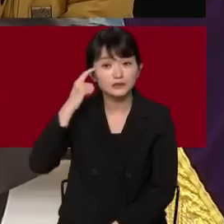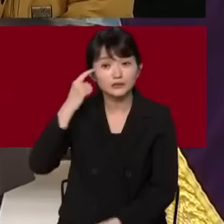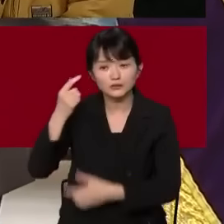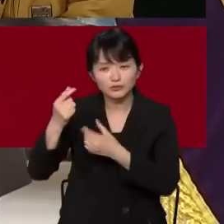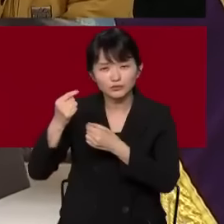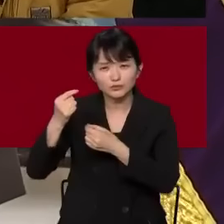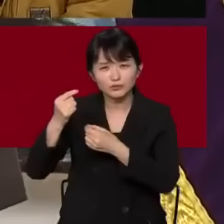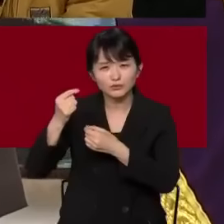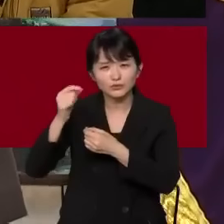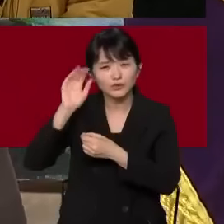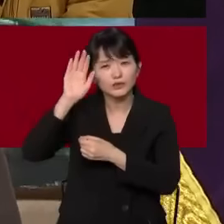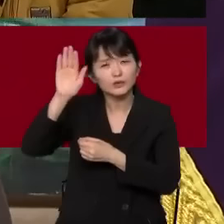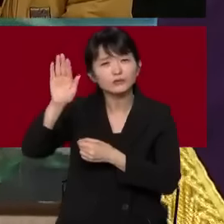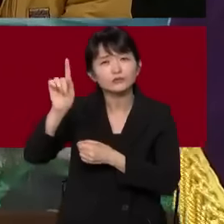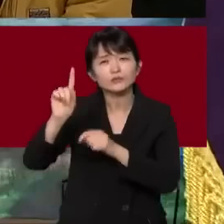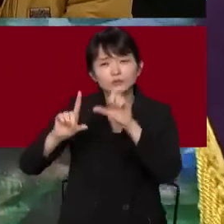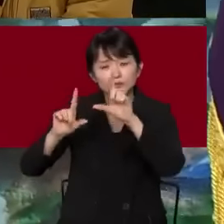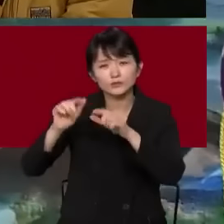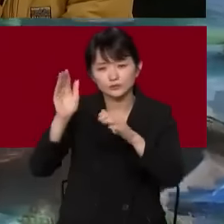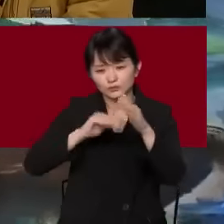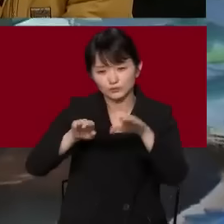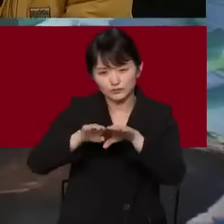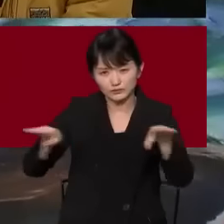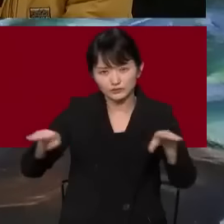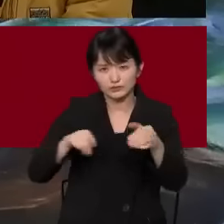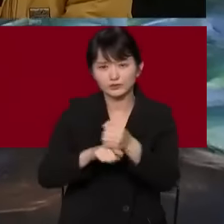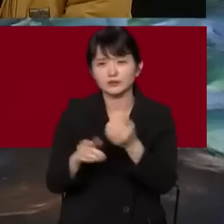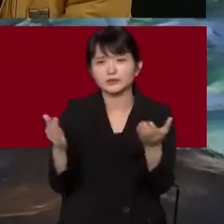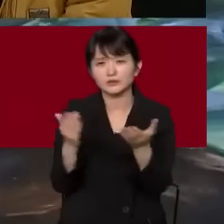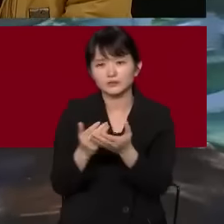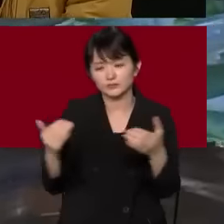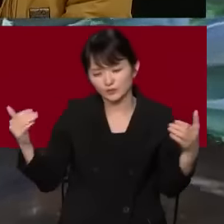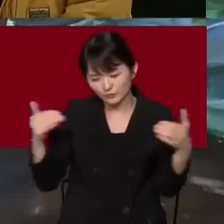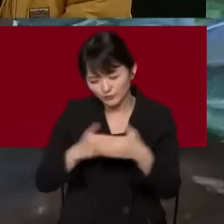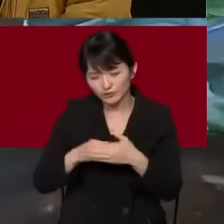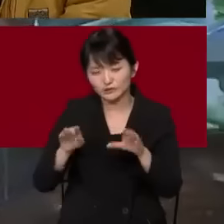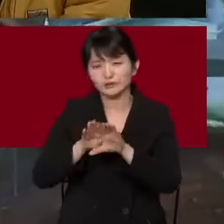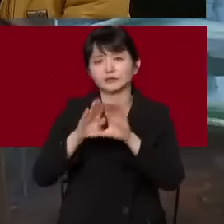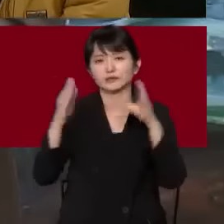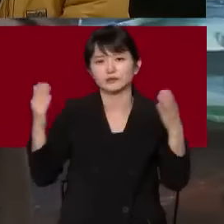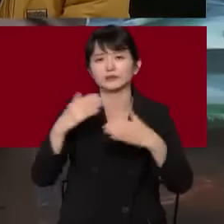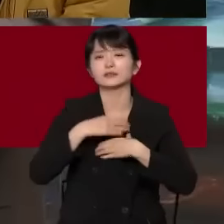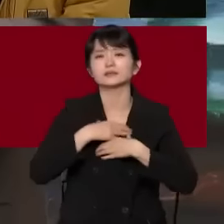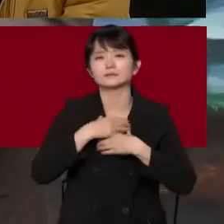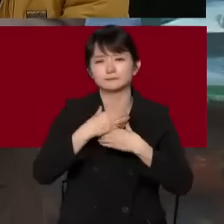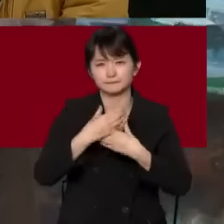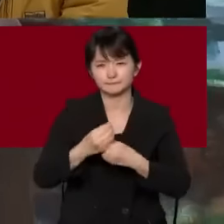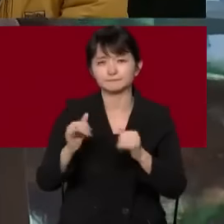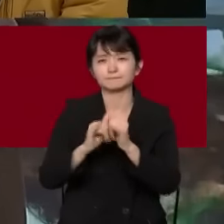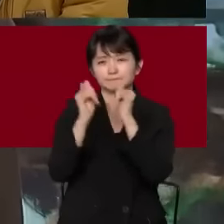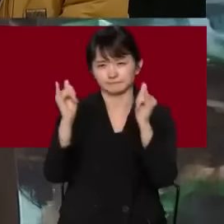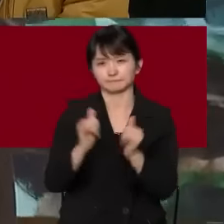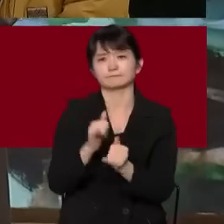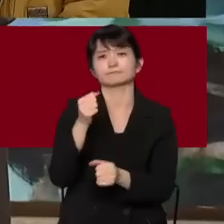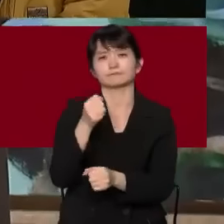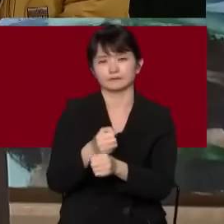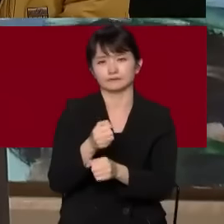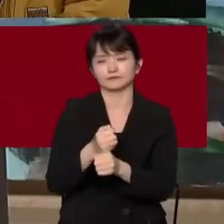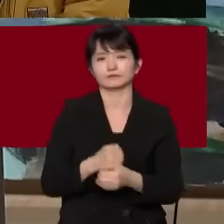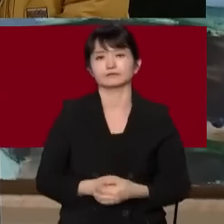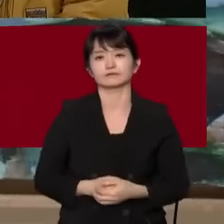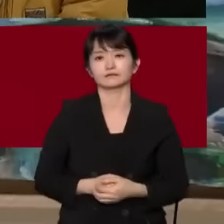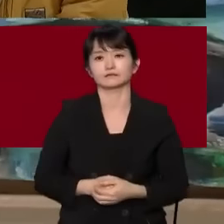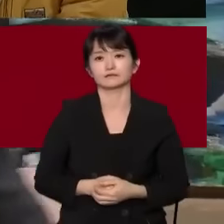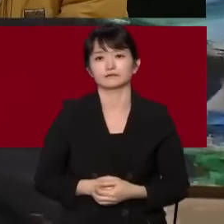지향점은 공정하고 합리적이고 포용적이고 개방적이고 안정적인 사회를 만드는 것입니다.